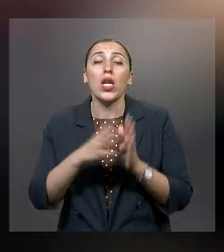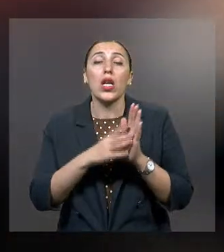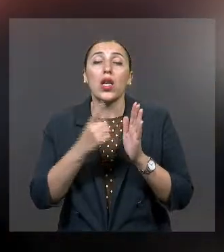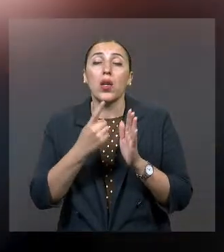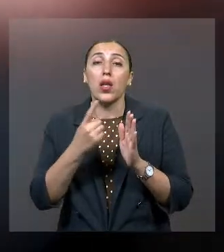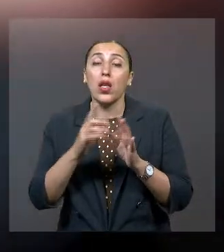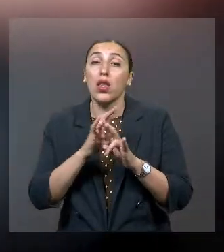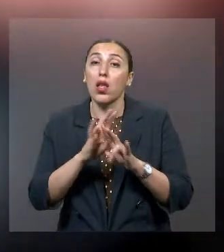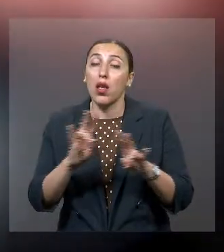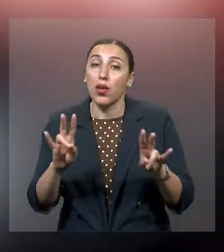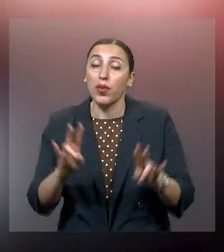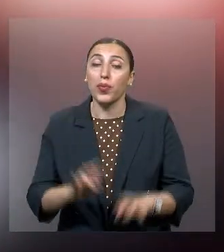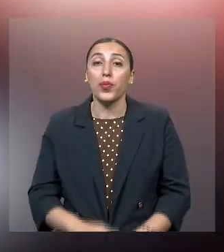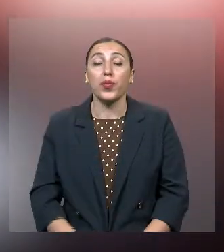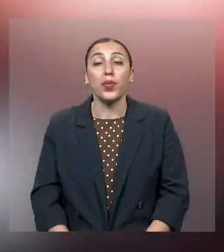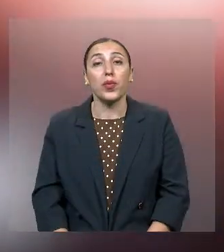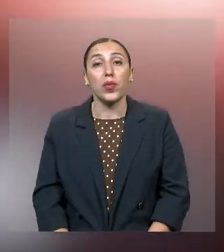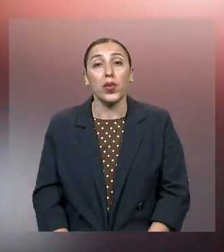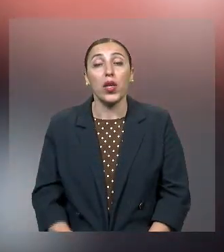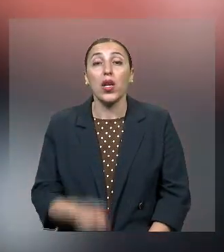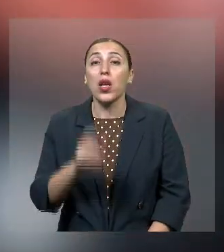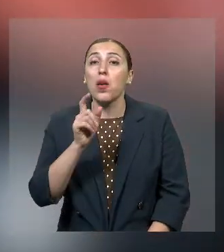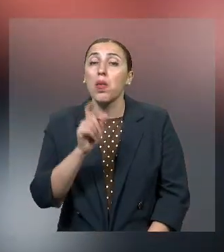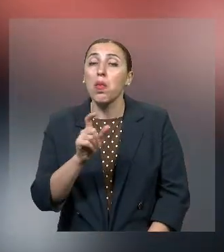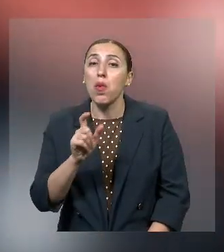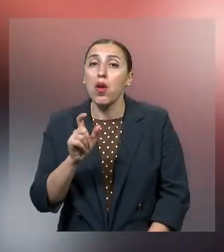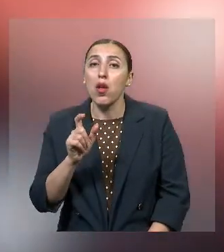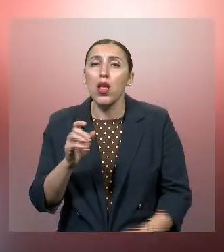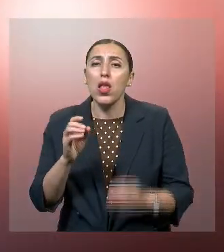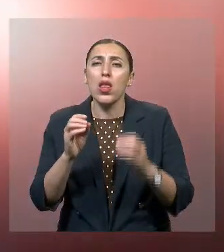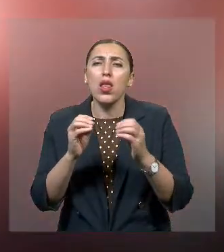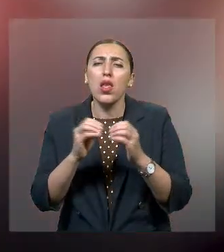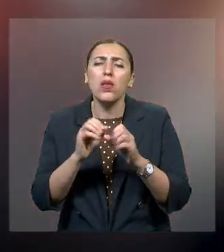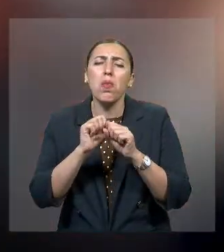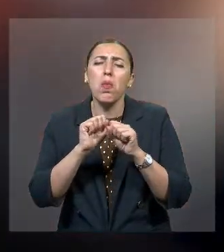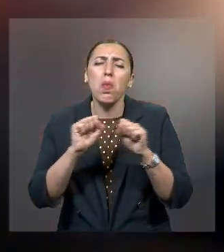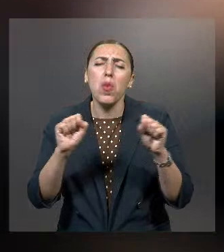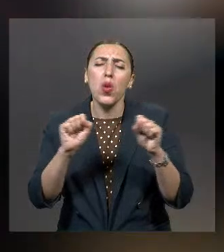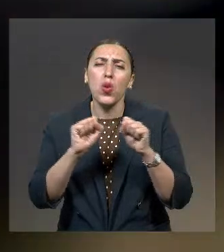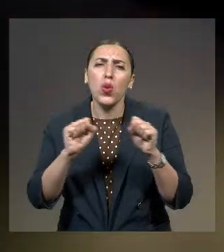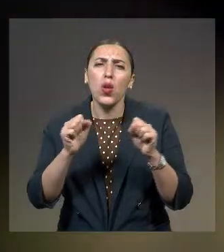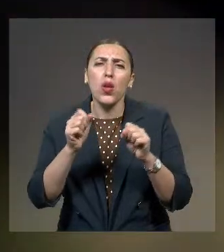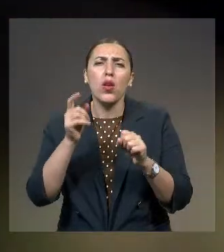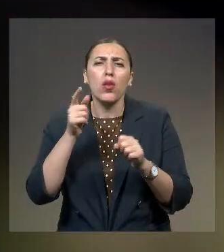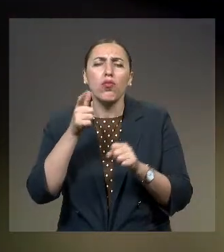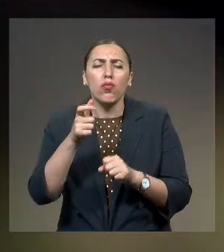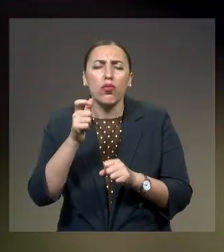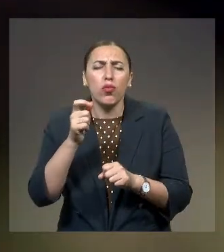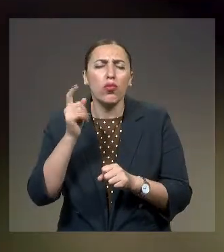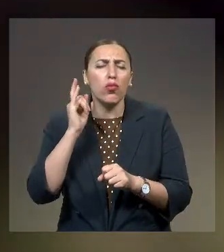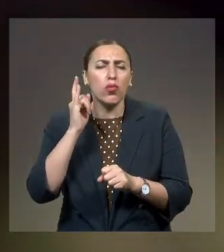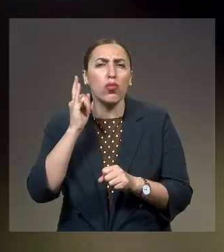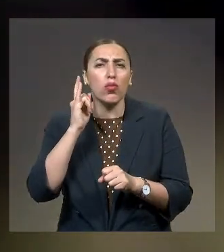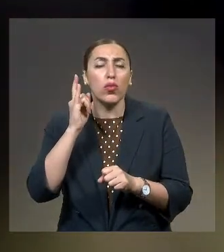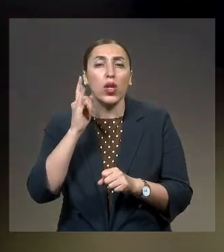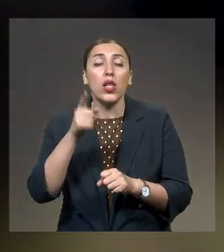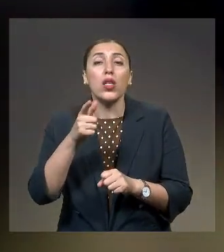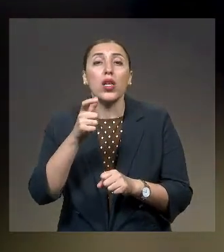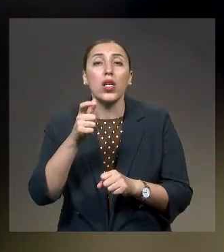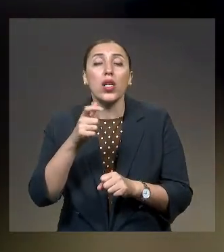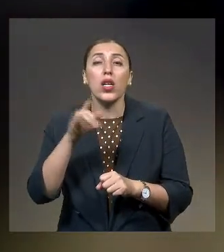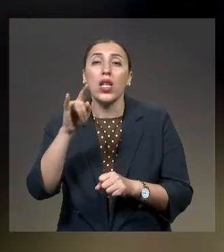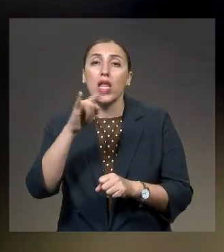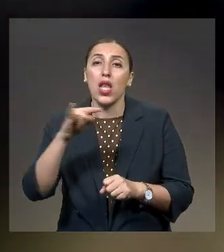իրավիճակների նախարարությունը։ Բնակիչները տասնյակ պայթյունների կրակոցների ձայներ են լսվել, կրակոցները հավանաբար ուղղված են